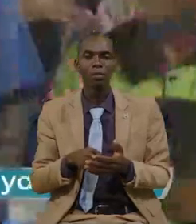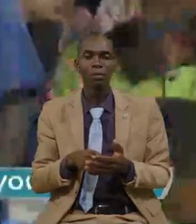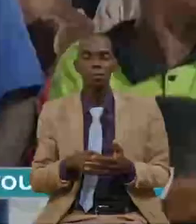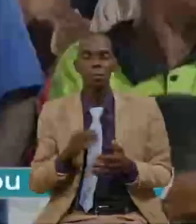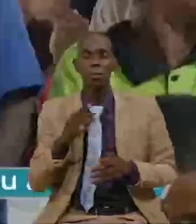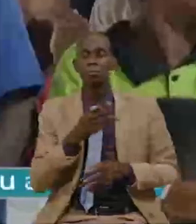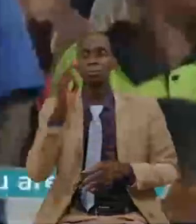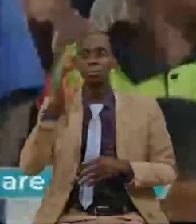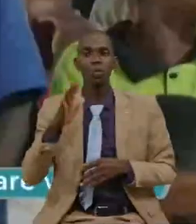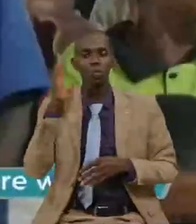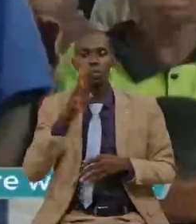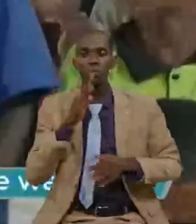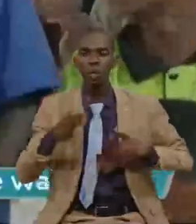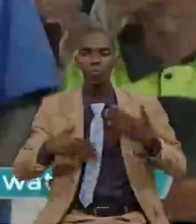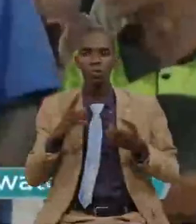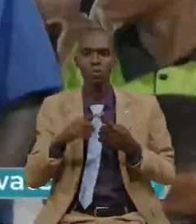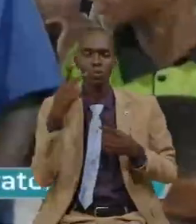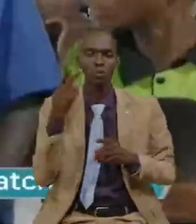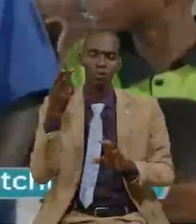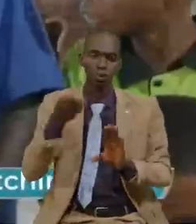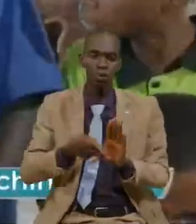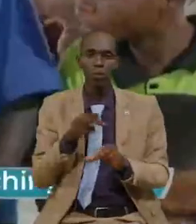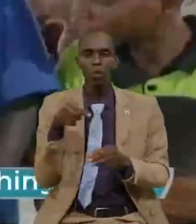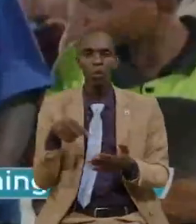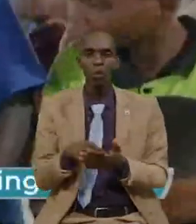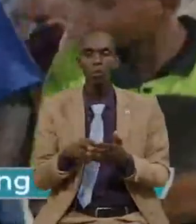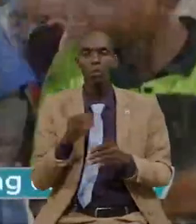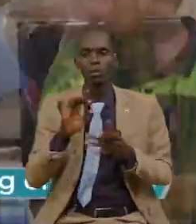aimerait que vous fassiez partir de ce banquet spécial.